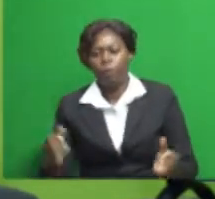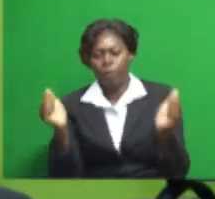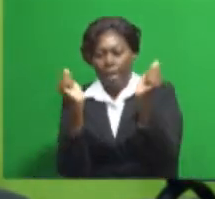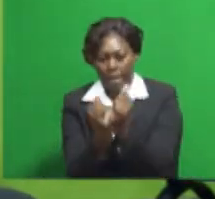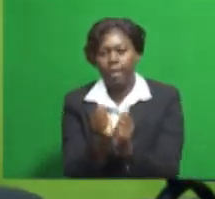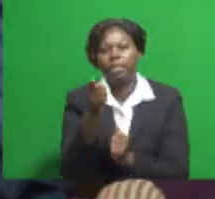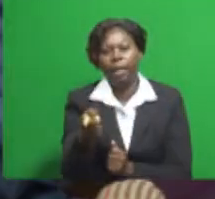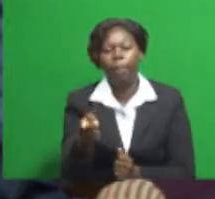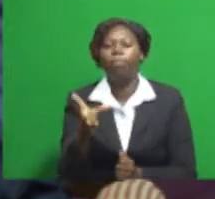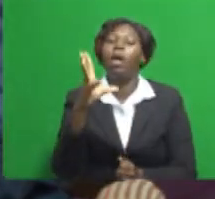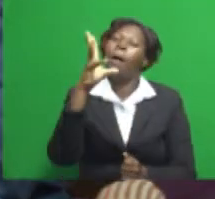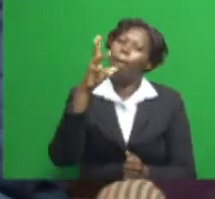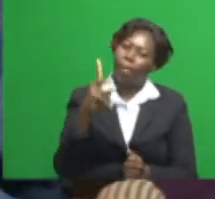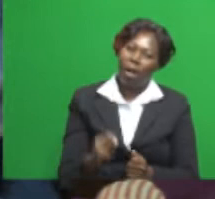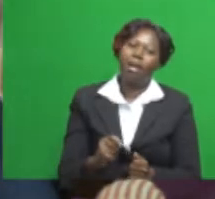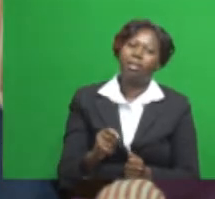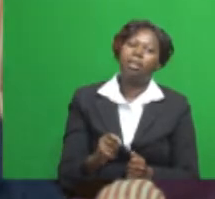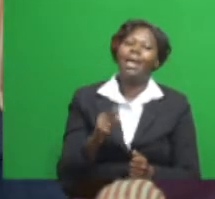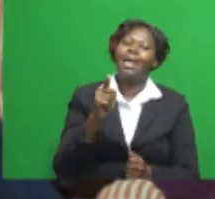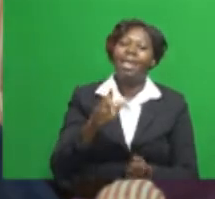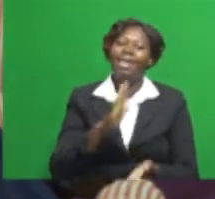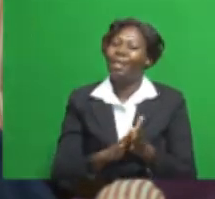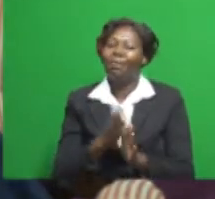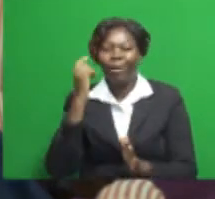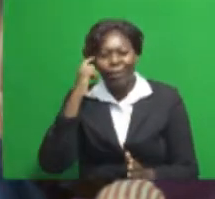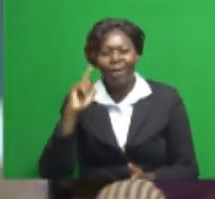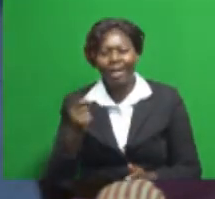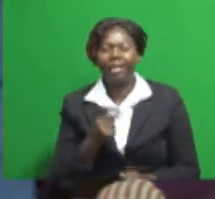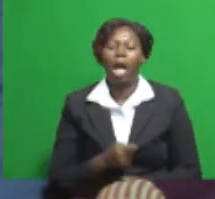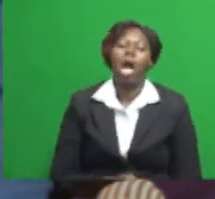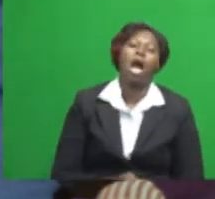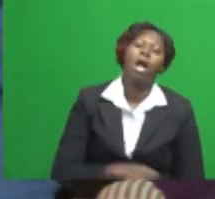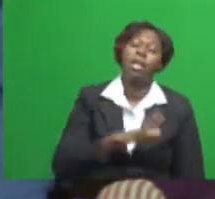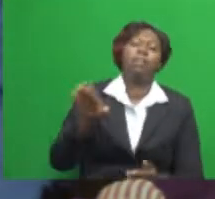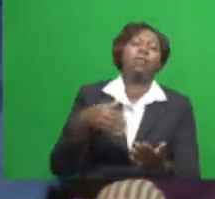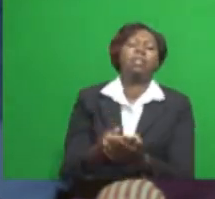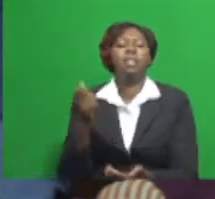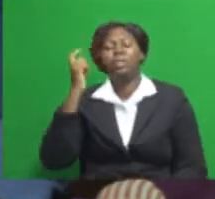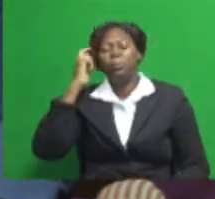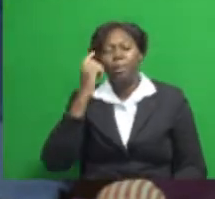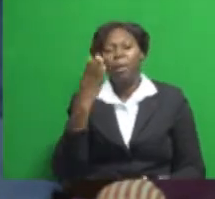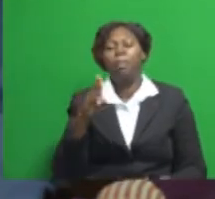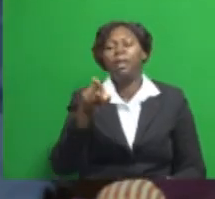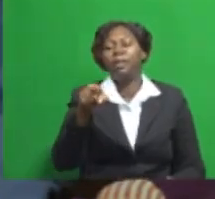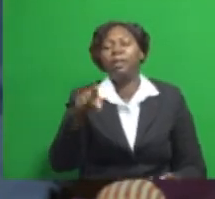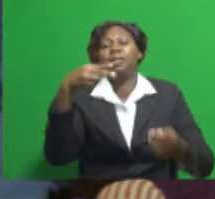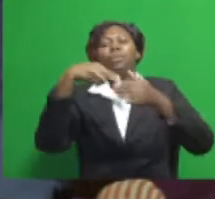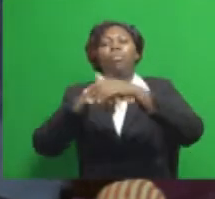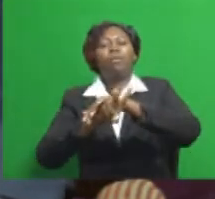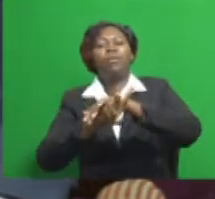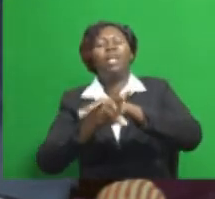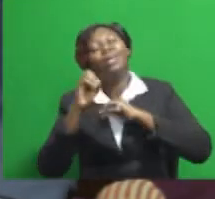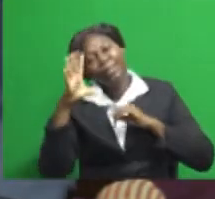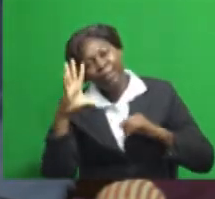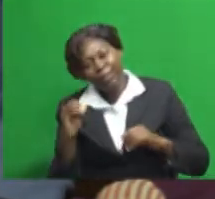chakaitika pakasvika masoja? Saka pakasvika masoja akasvikokomba guta usiku. Vachida kuzomubata kwaedzi.